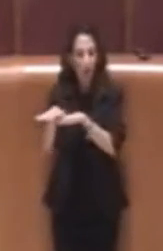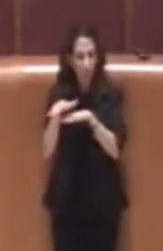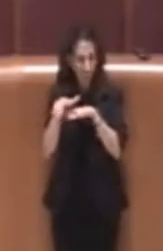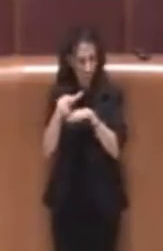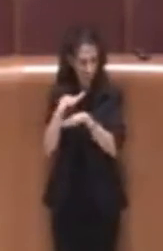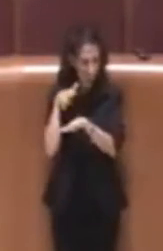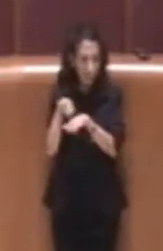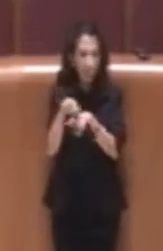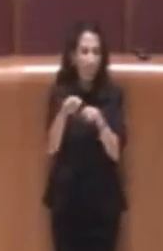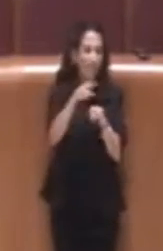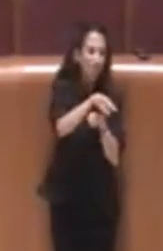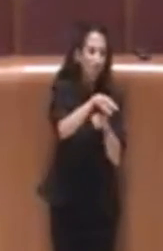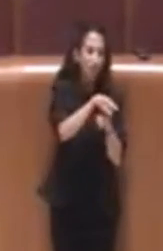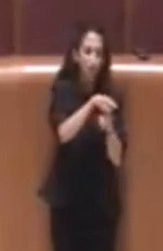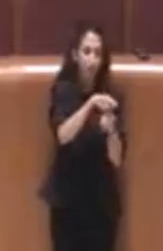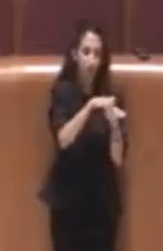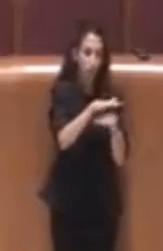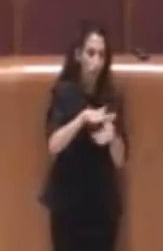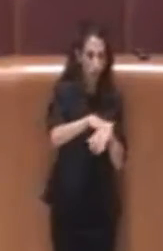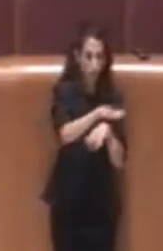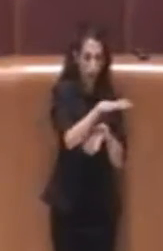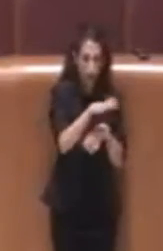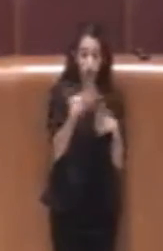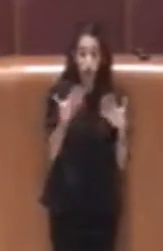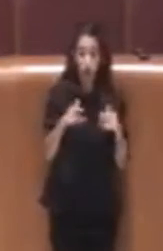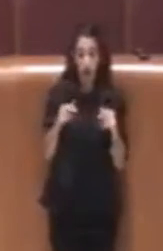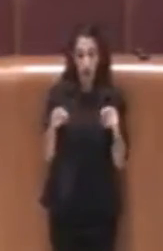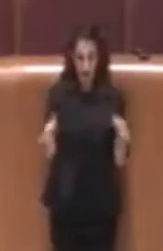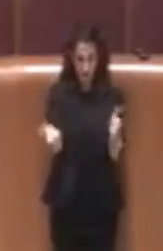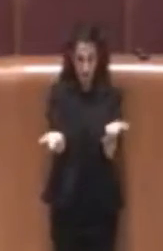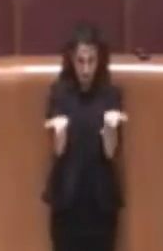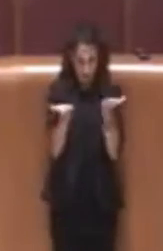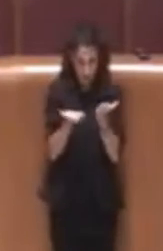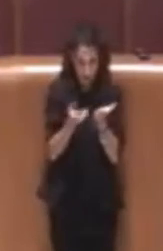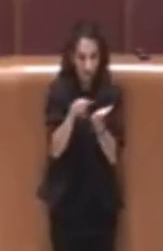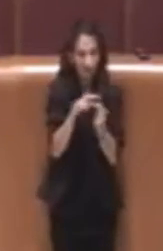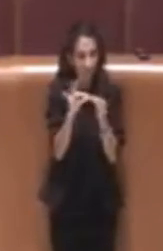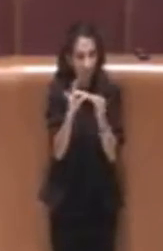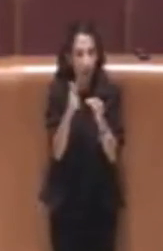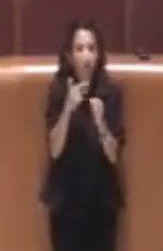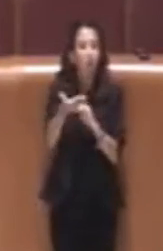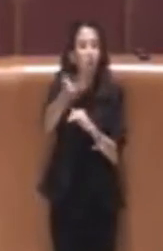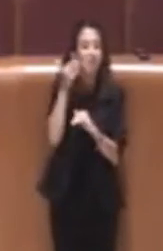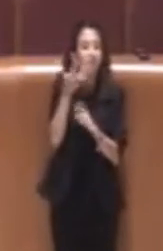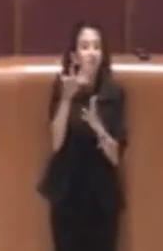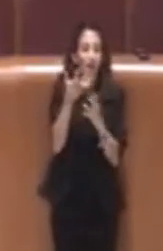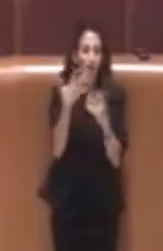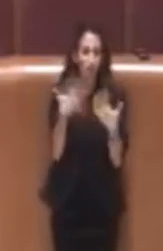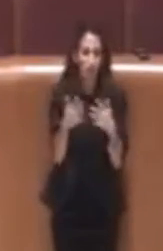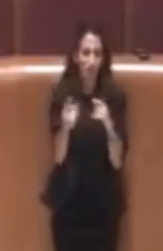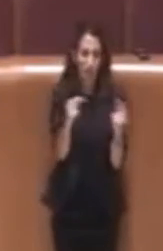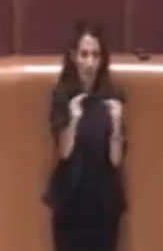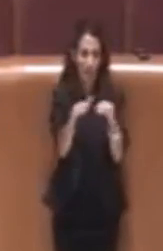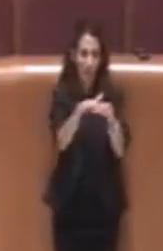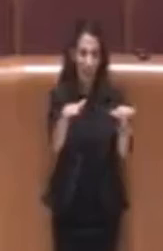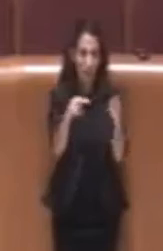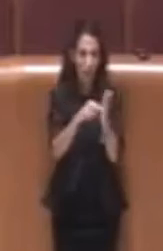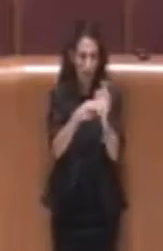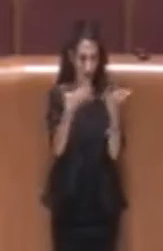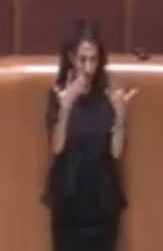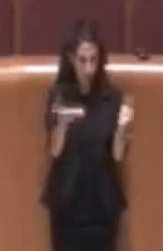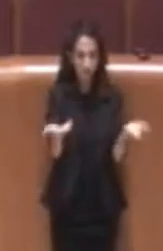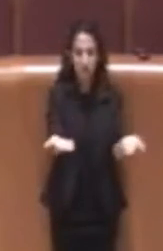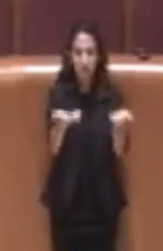stato fatto un tavolo tecnico in mobilità dove sono state fatte delle richieste.